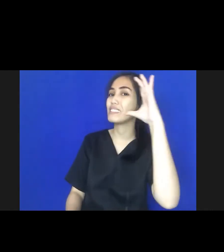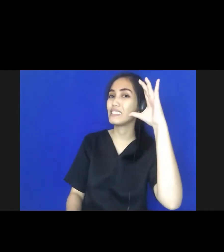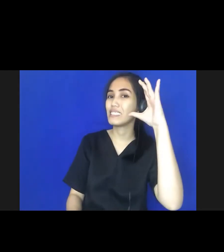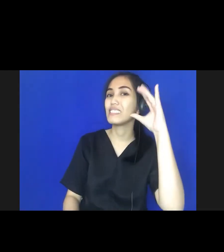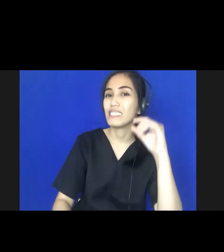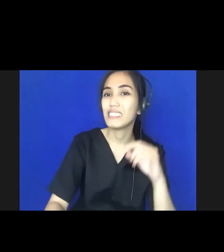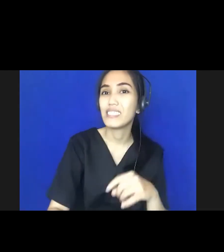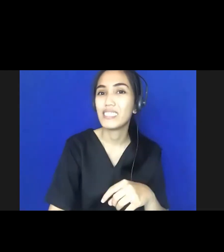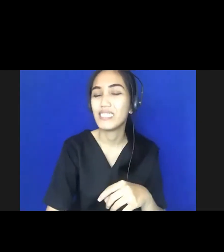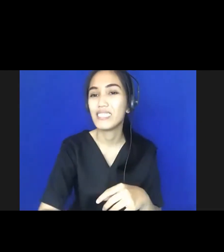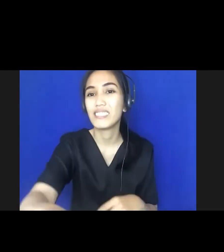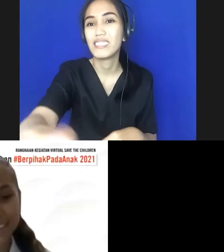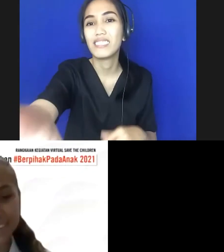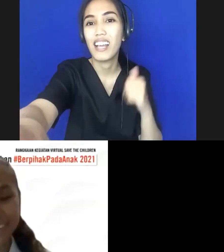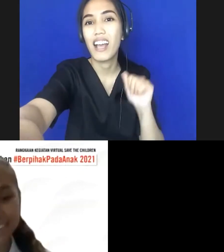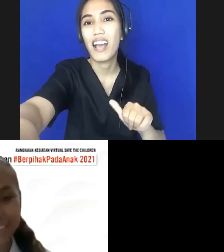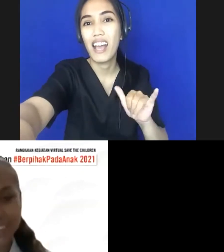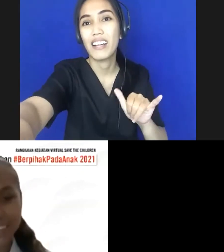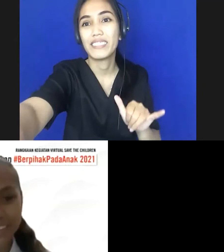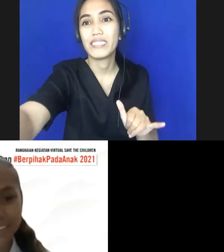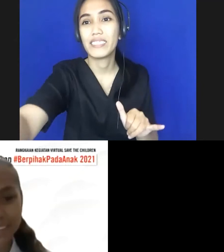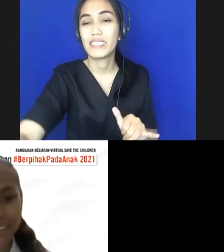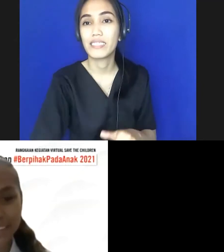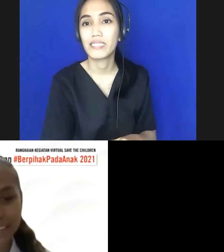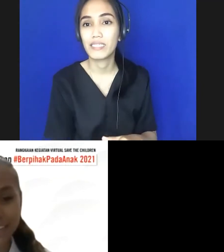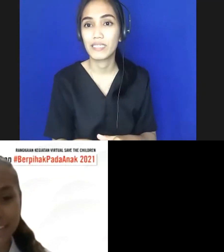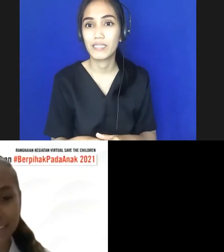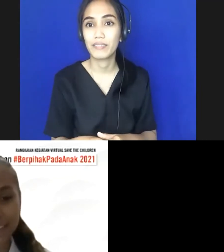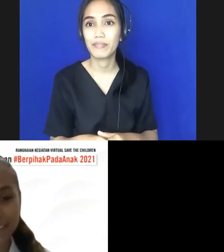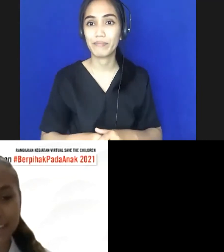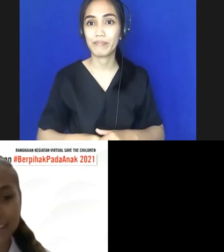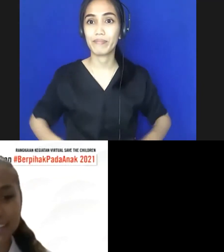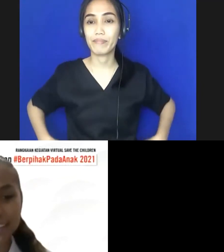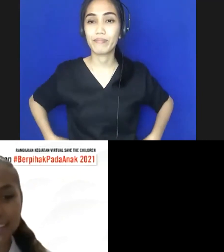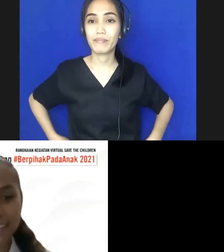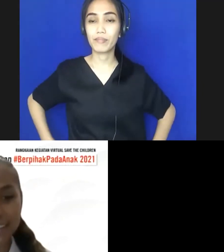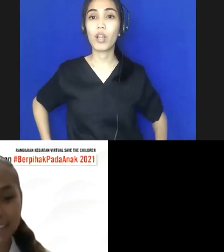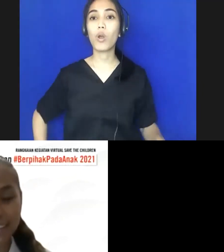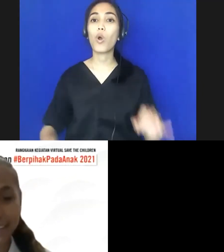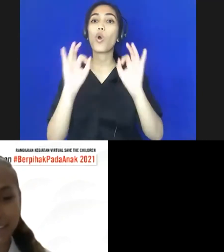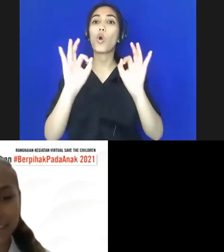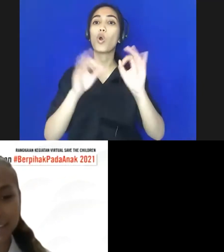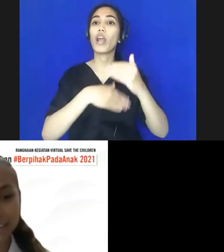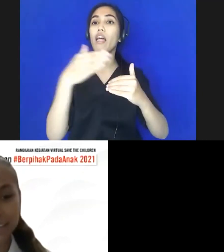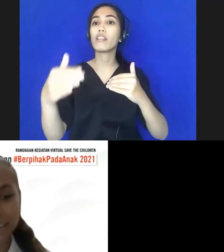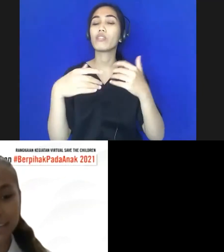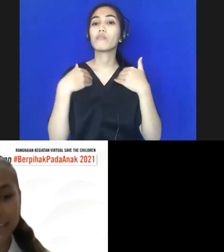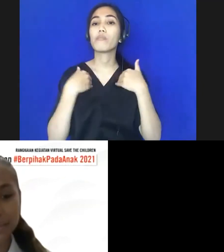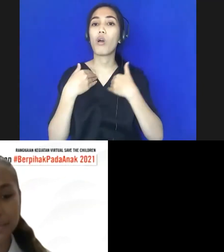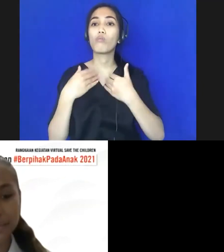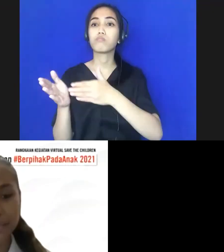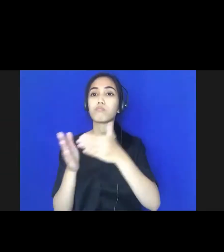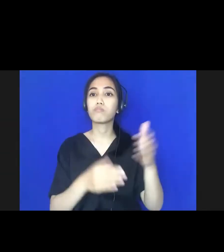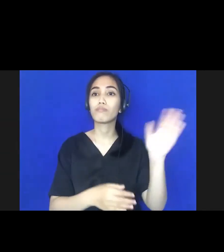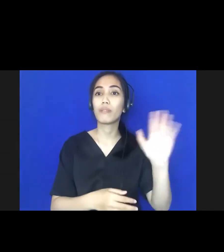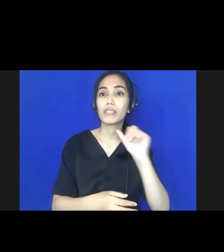menjelang siang ya Adik Nova. Ya. Terima kasih sudah berkenan bergabung di sini. Oke, selanjutnya saya akan juga